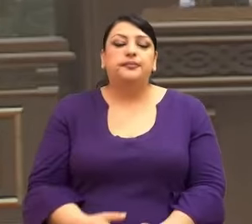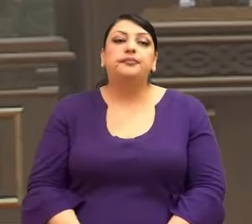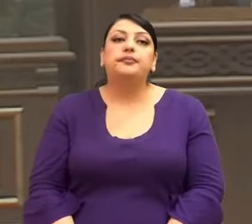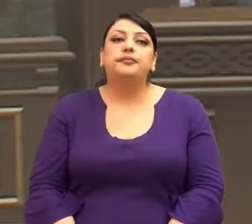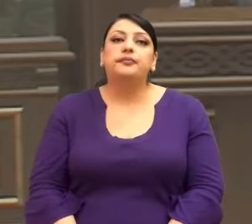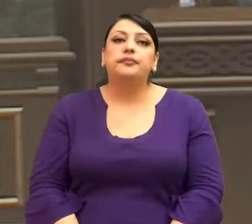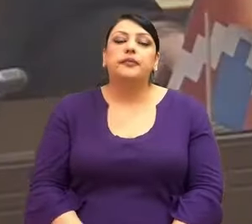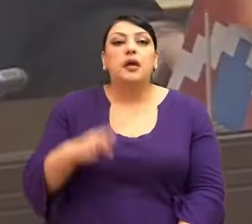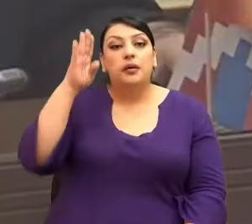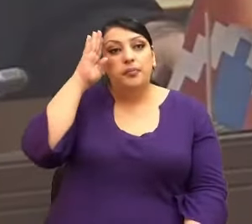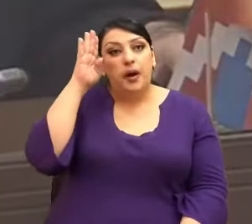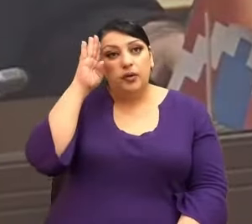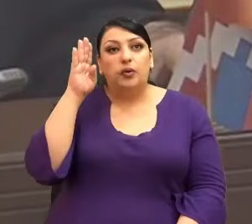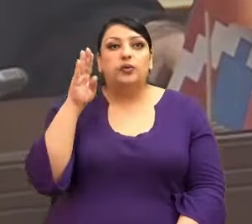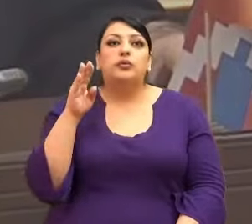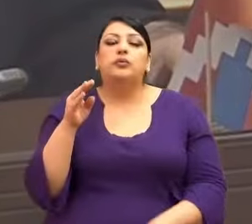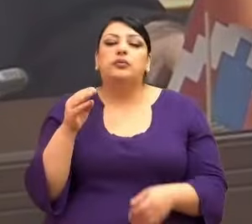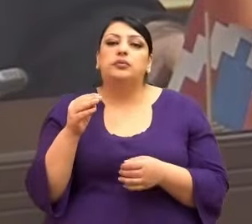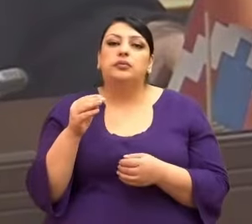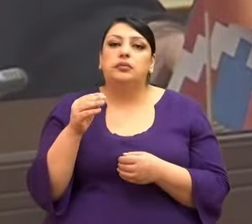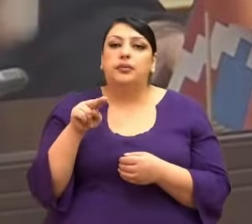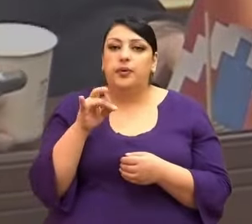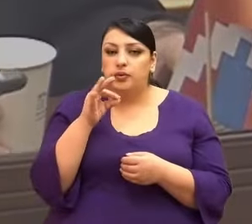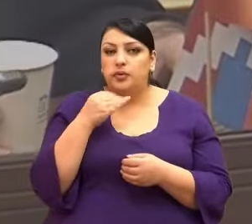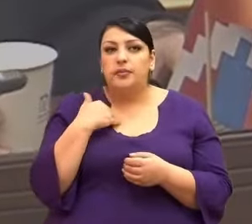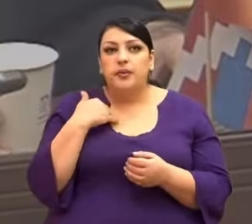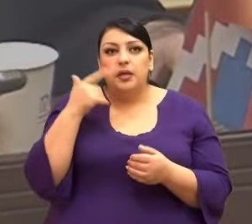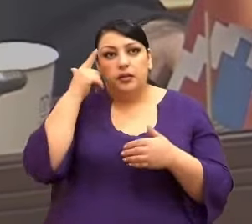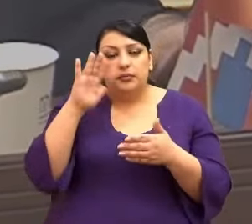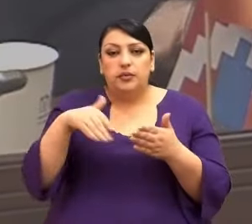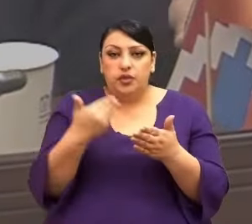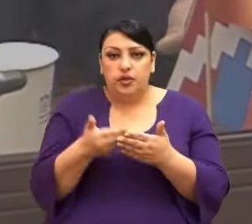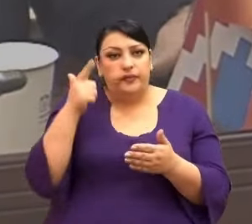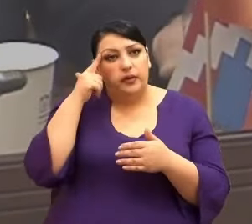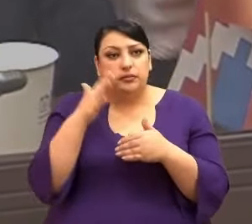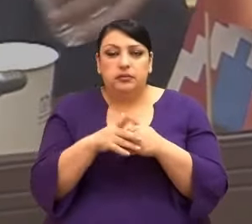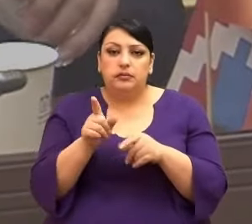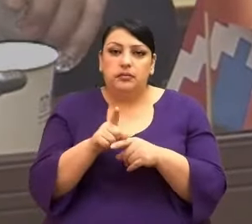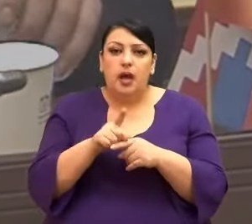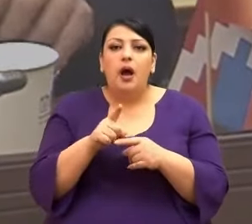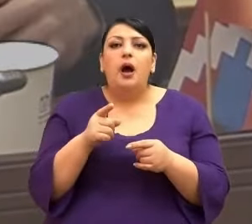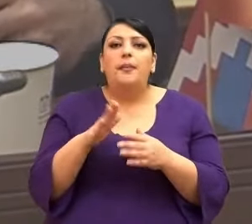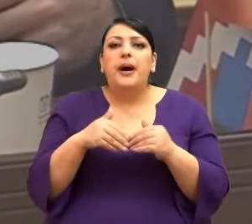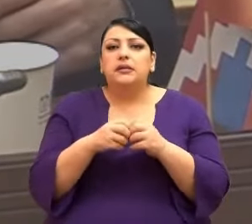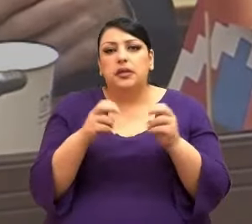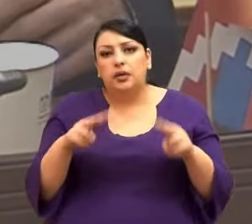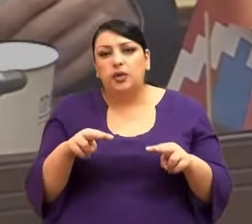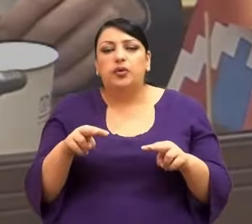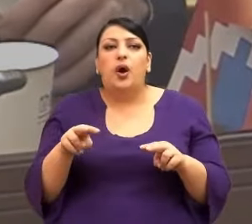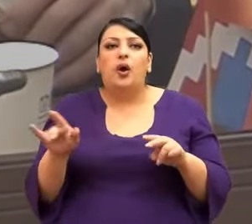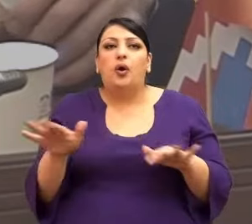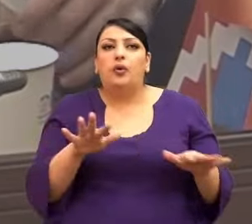Պարոն Պողոսյան, ձեր բերված հիմնավորումներից տպավորություն է, որ մինչև այս մասնակցական գործունեություն իրականացնող